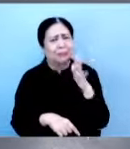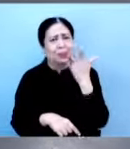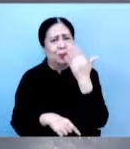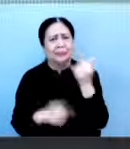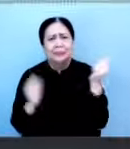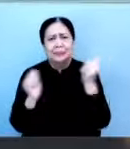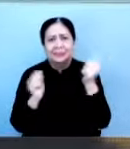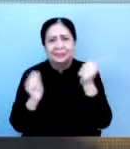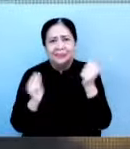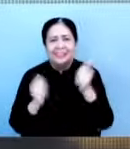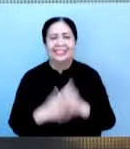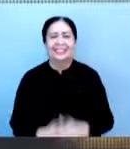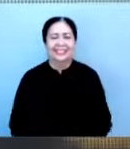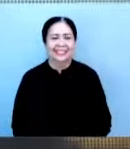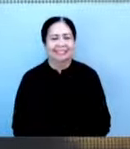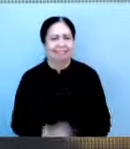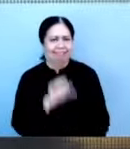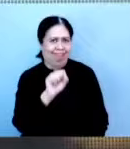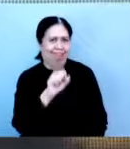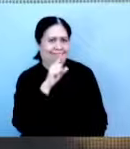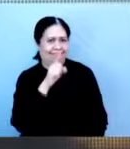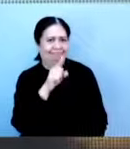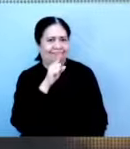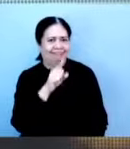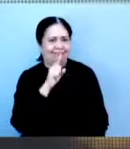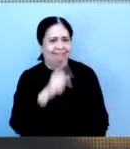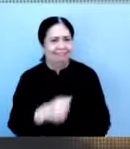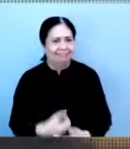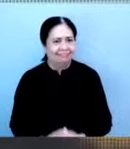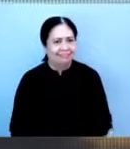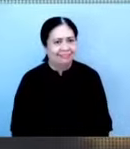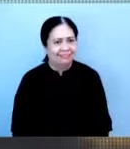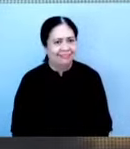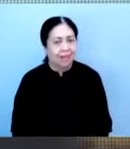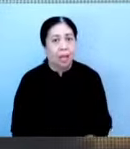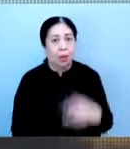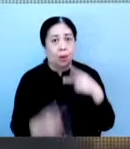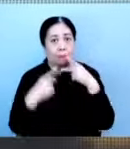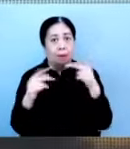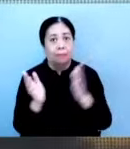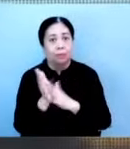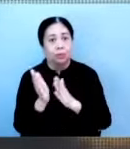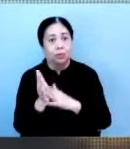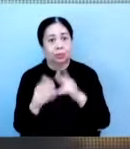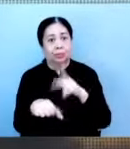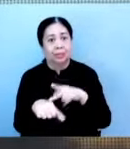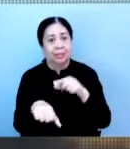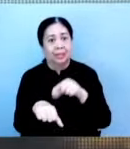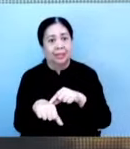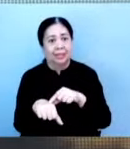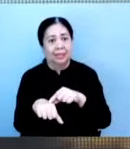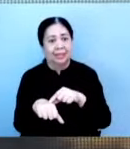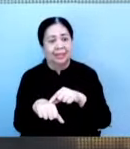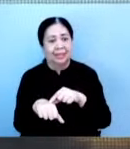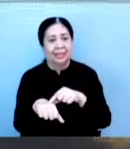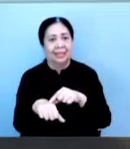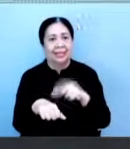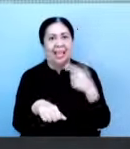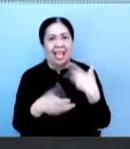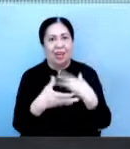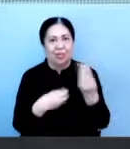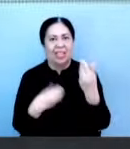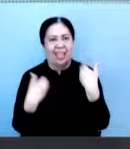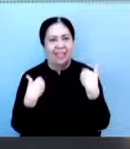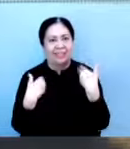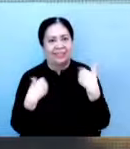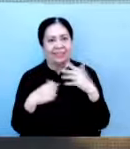Yes mommy totoo yan Alam mo nag ano sa public school ako si sa paranque lagi sa labas pero niyan eh scramble